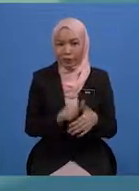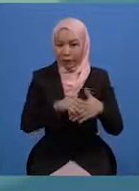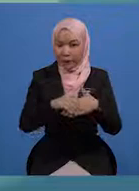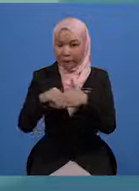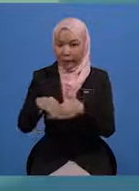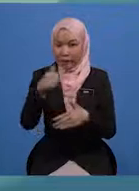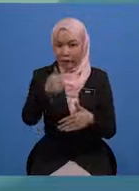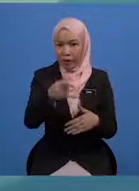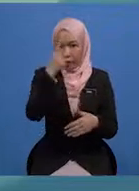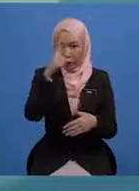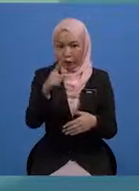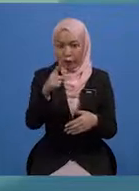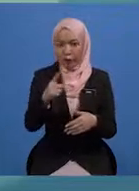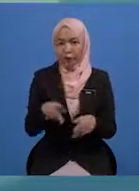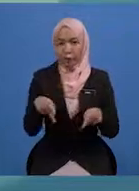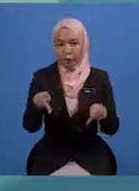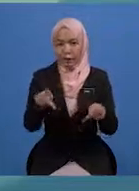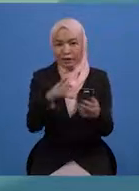nanti.